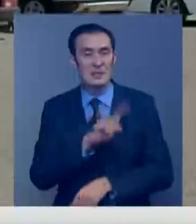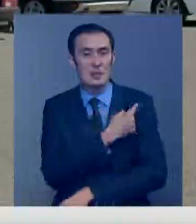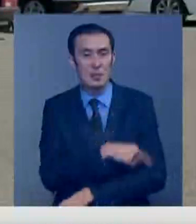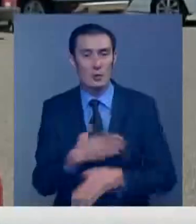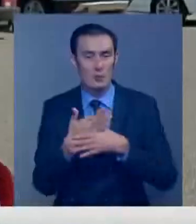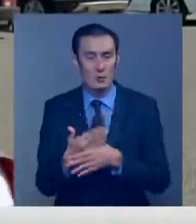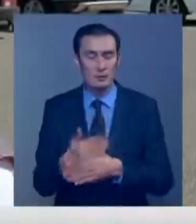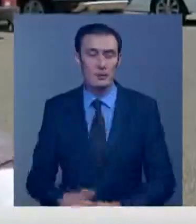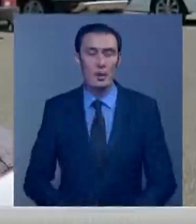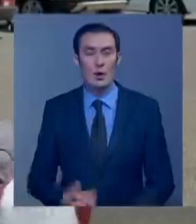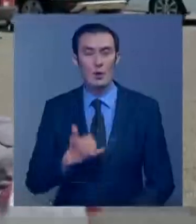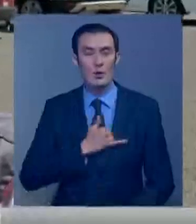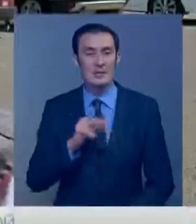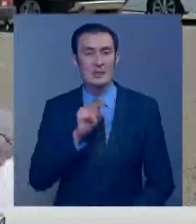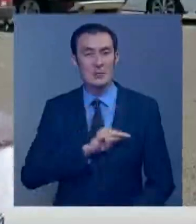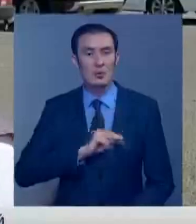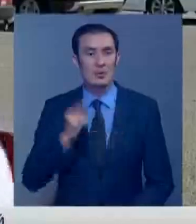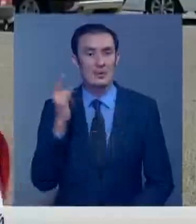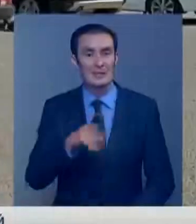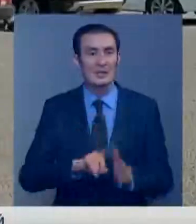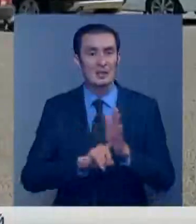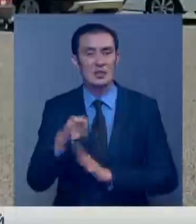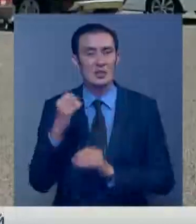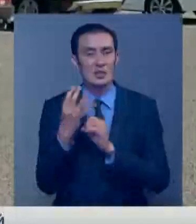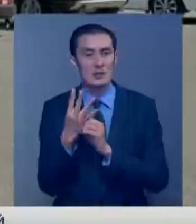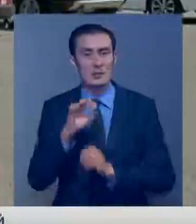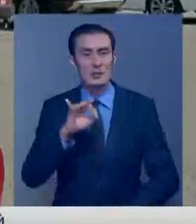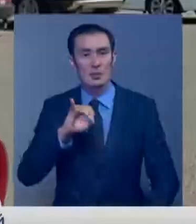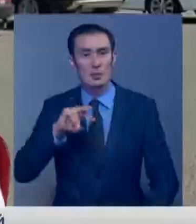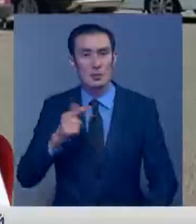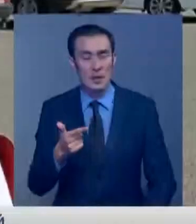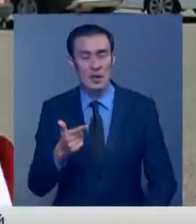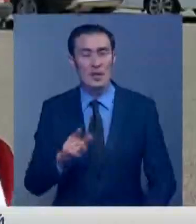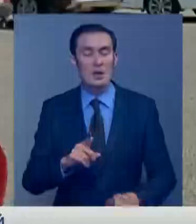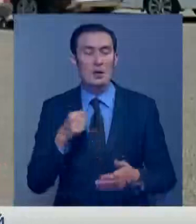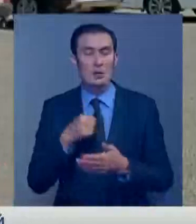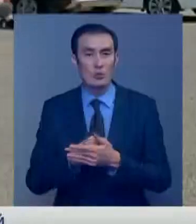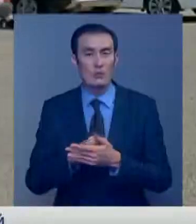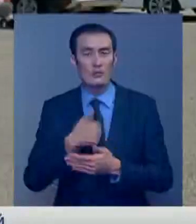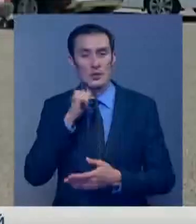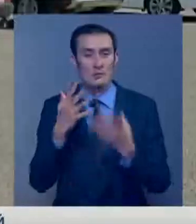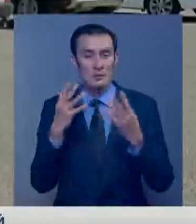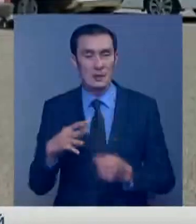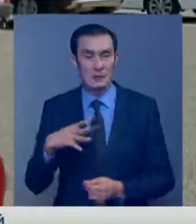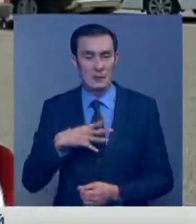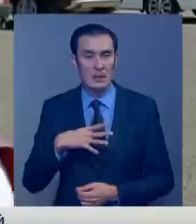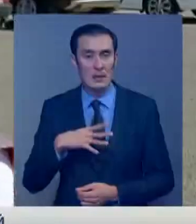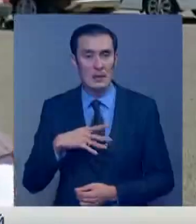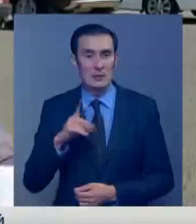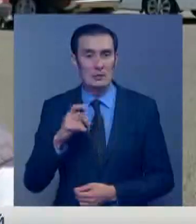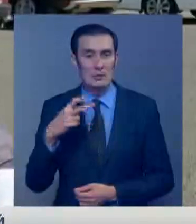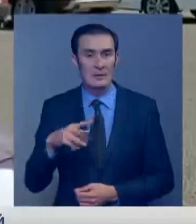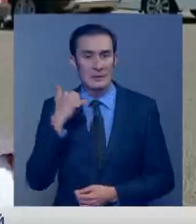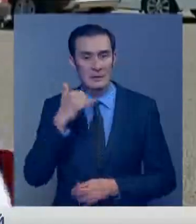У нас ковид-такси работает с 14 июля до вчерашнего дня. Ну, 120-140 вызовов уже